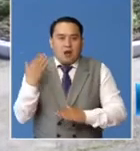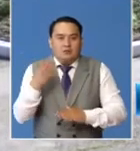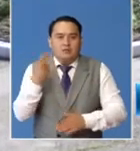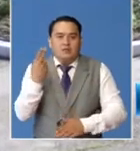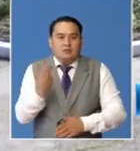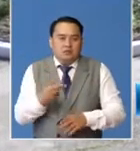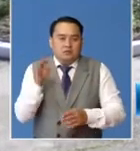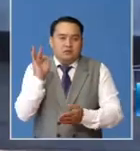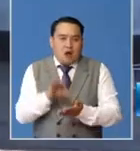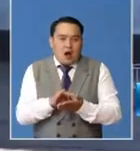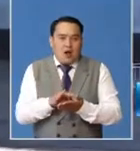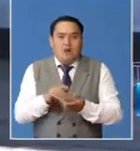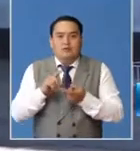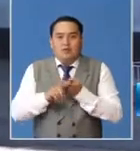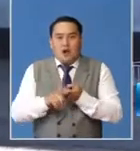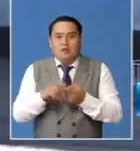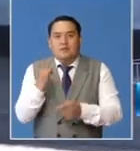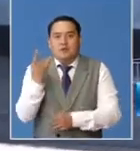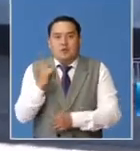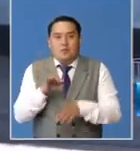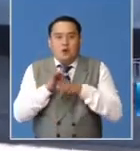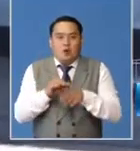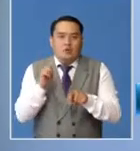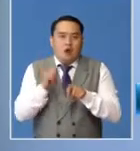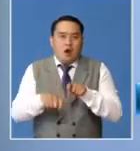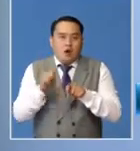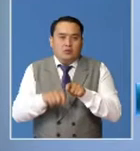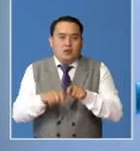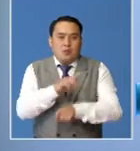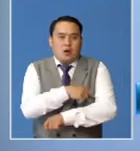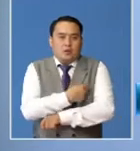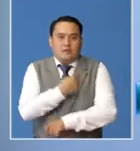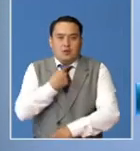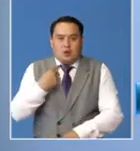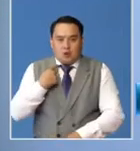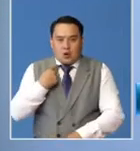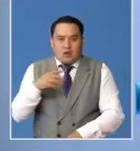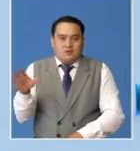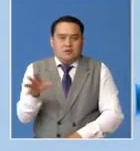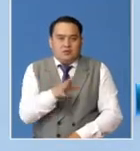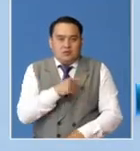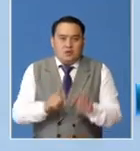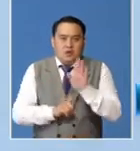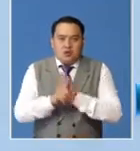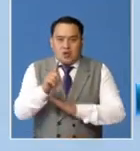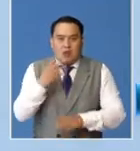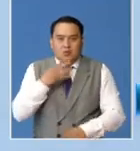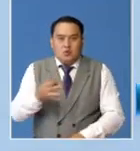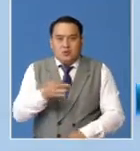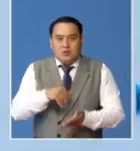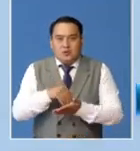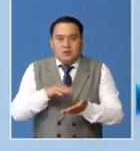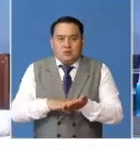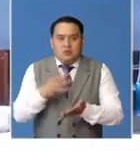целях профилактики лица, контактировавшие с ребенком, проходят осмотр в инфекционной больнице города Талдыкурган. Всего с начала года в